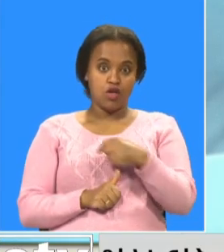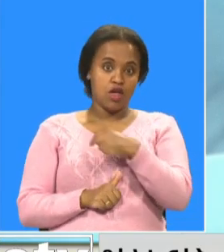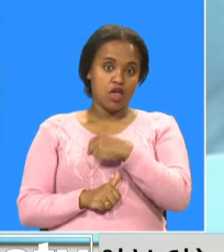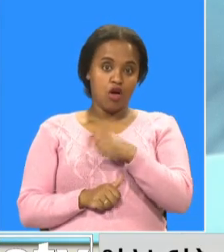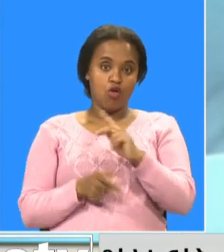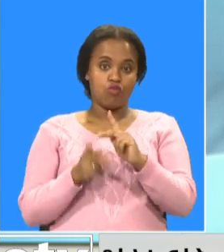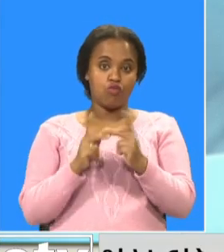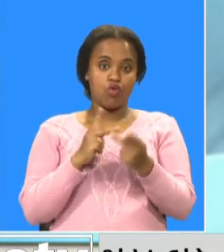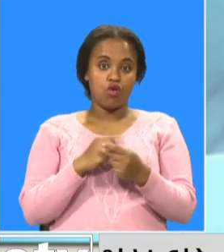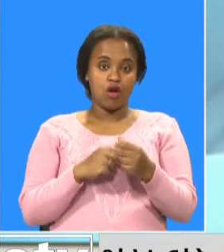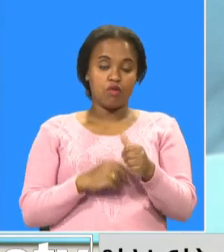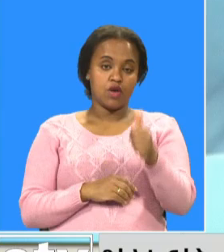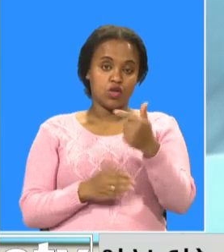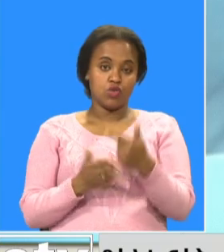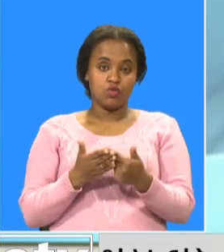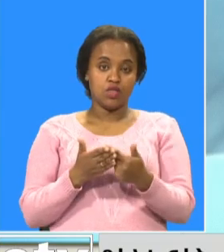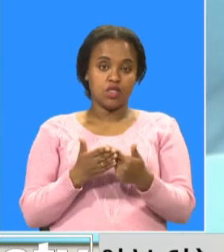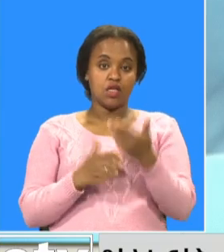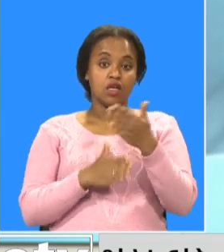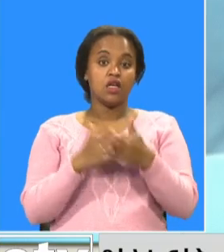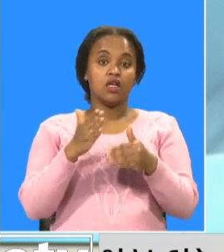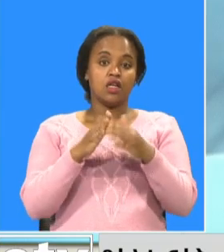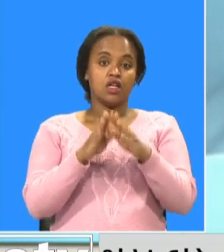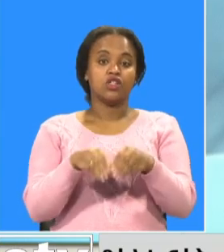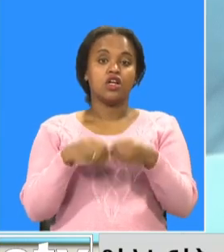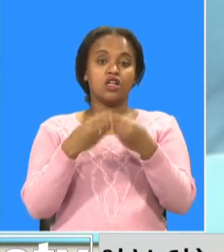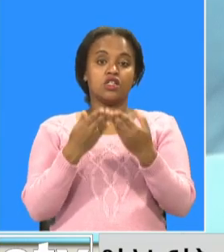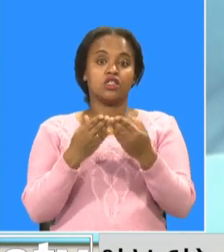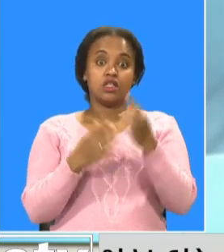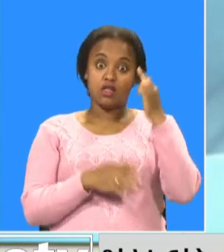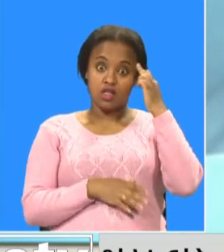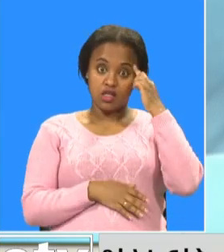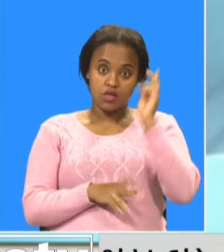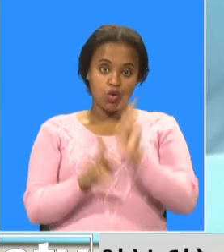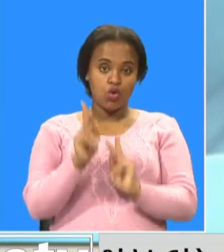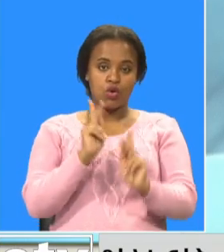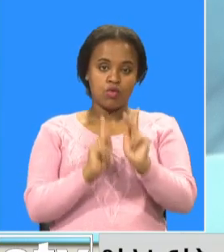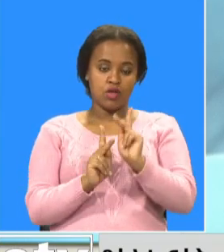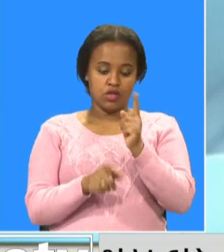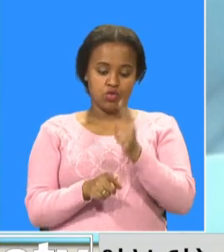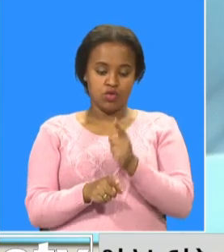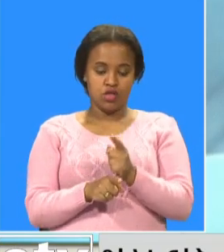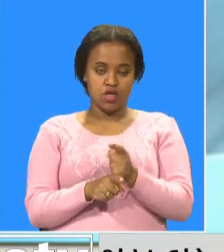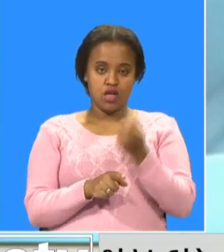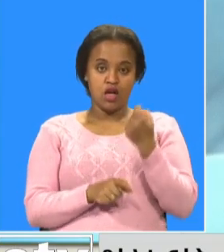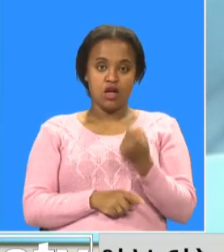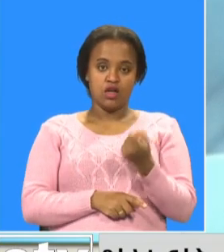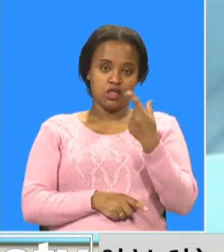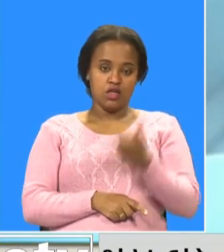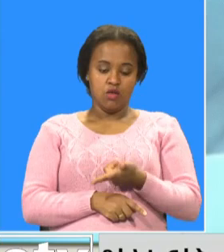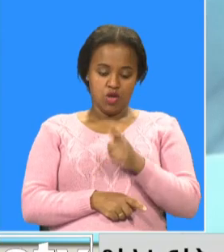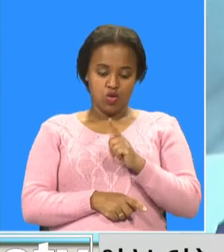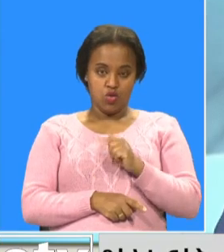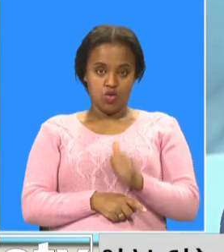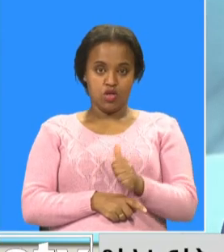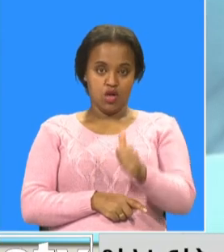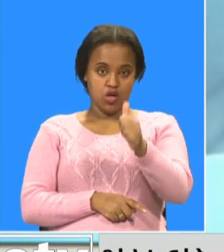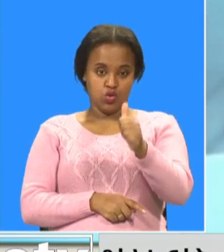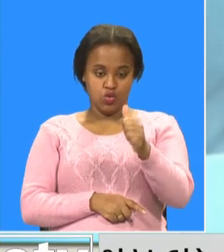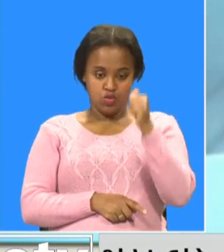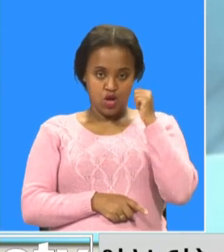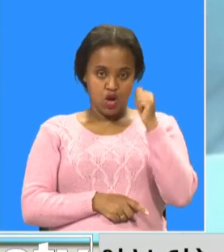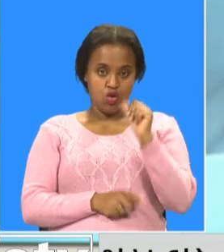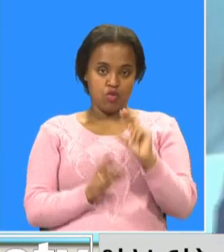ራሱ በዚህ ደረጃ እንዲሰጥ የታሰበው ህብረተሰቡ ትክክለኛ ግንዛቤ ኖሮት ራሱንም